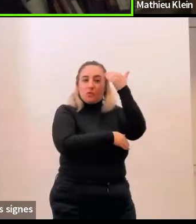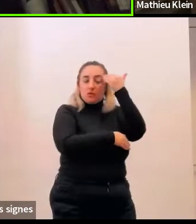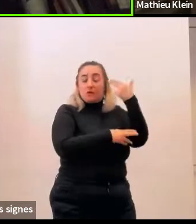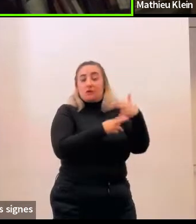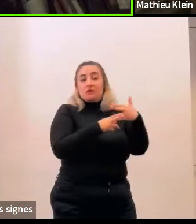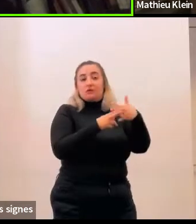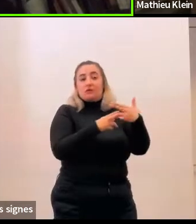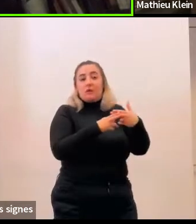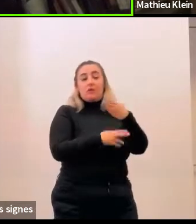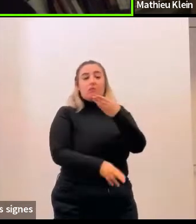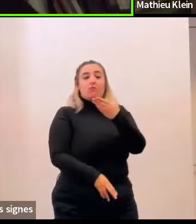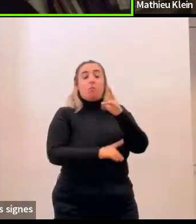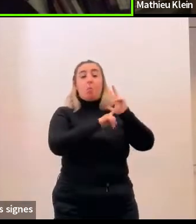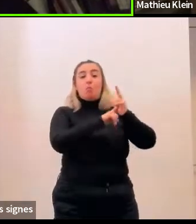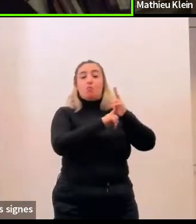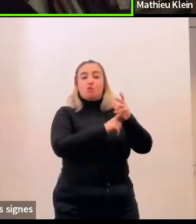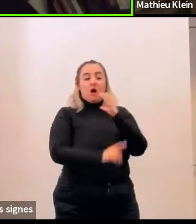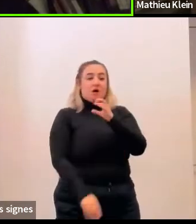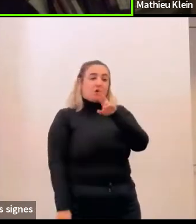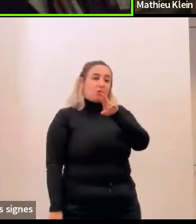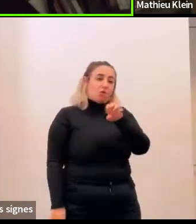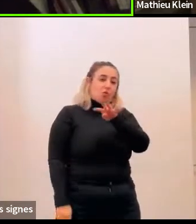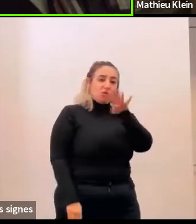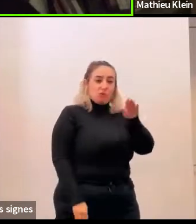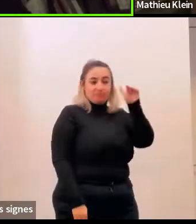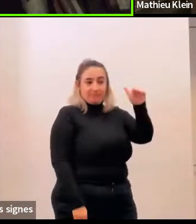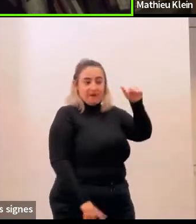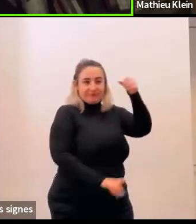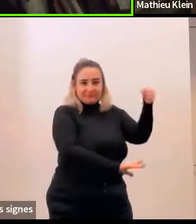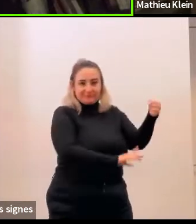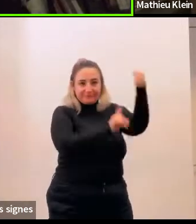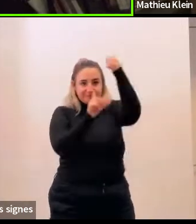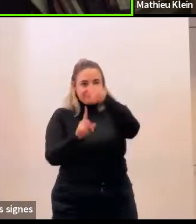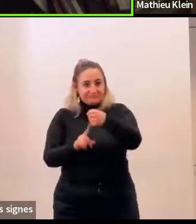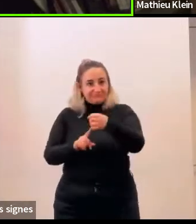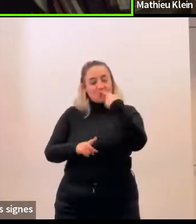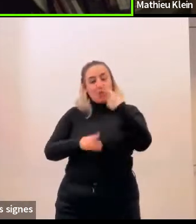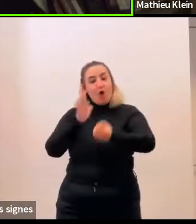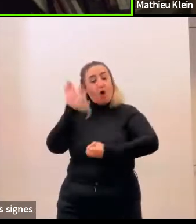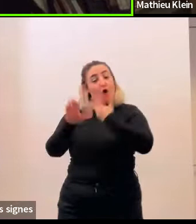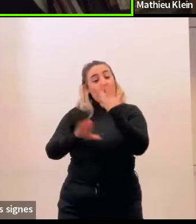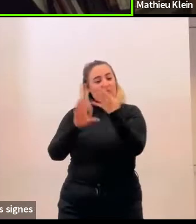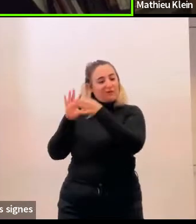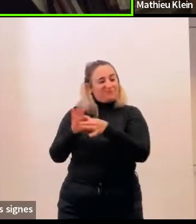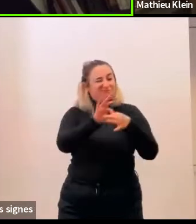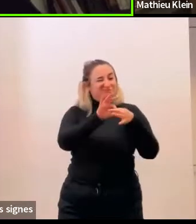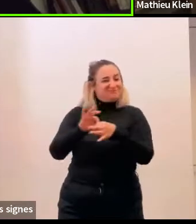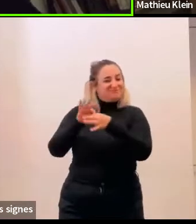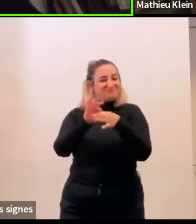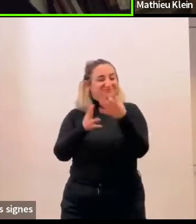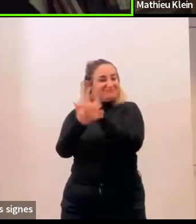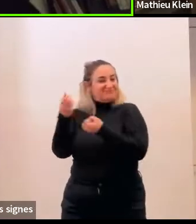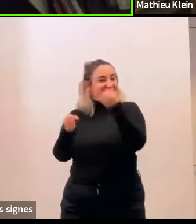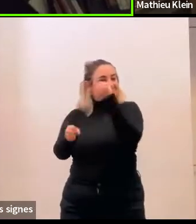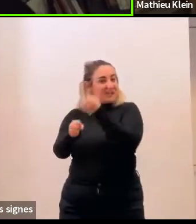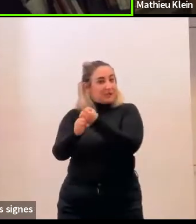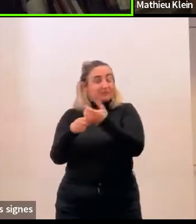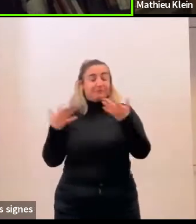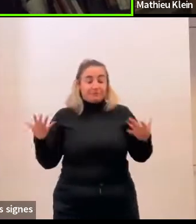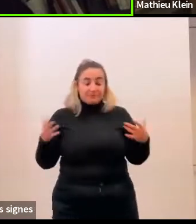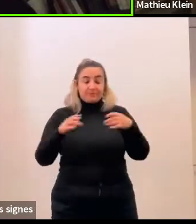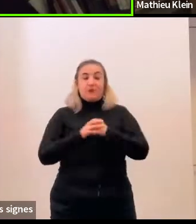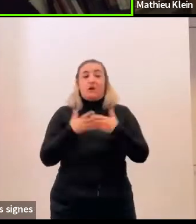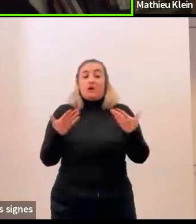Moulin-Crou, pour réaliser des œuvres inspirées des œuvres initiales d'Israël Sylvestre. Et bien, cette